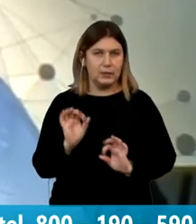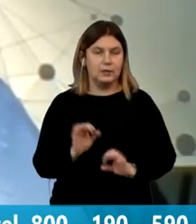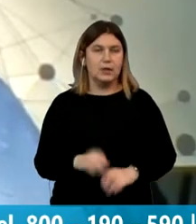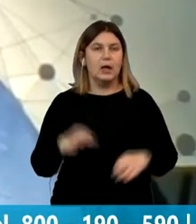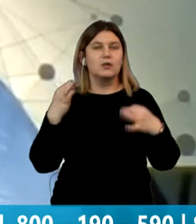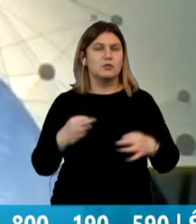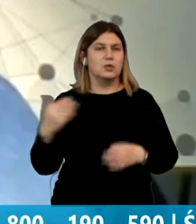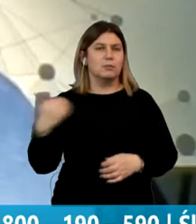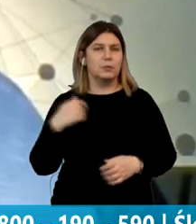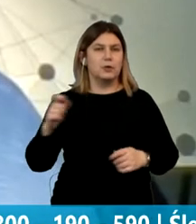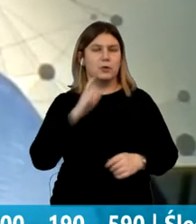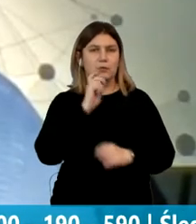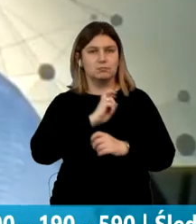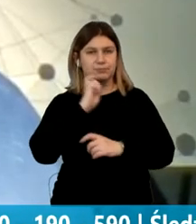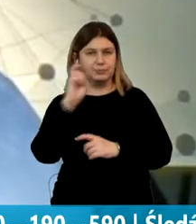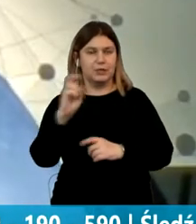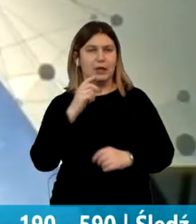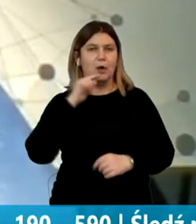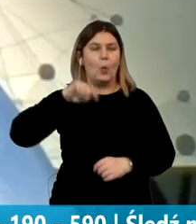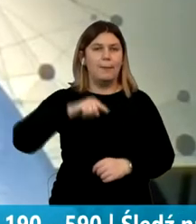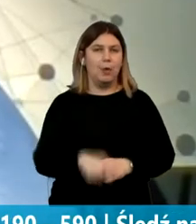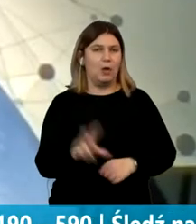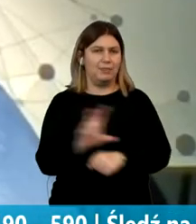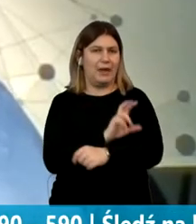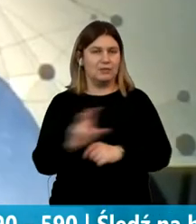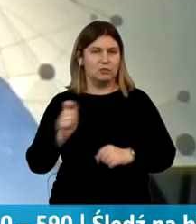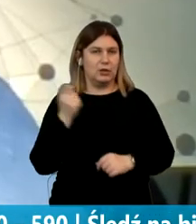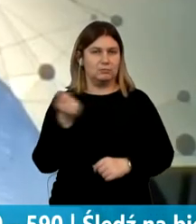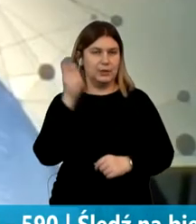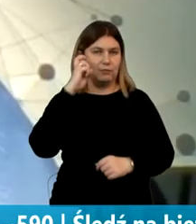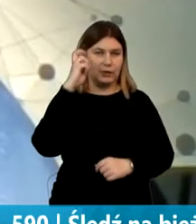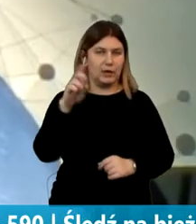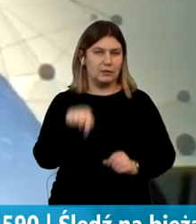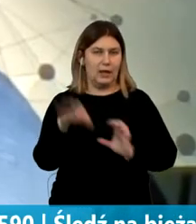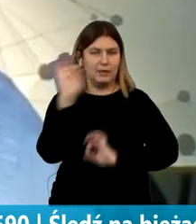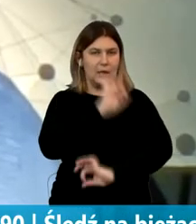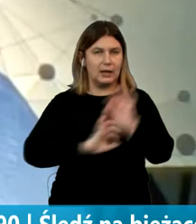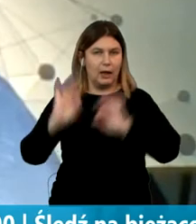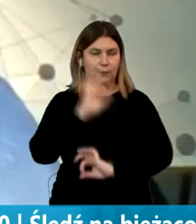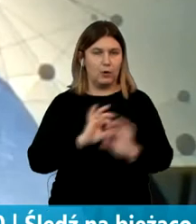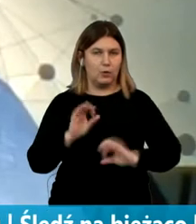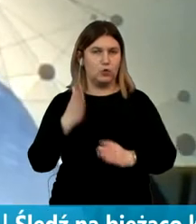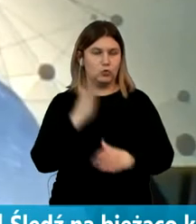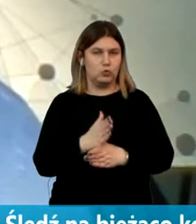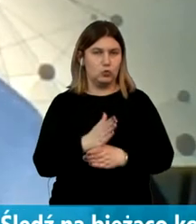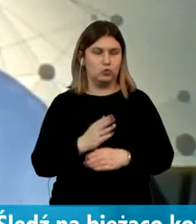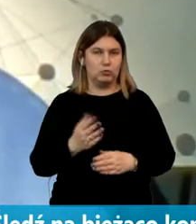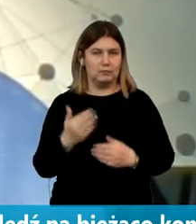odbył się przejazd techniczny na Głębokim, a więc ten remont już zaczyna zmierzać ku